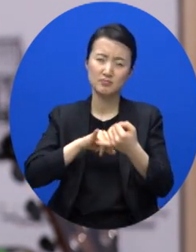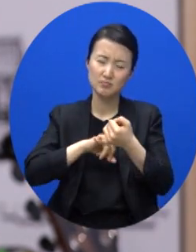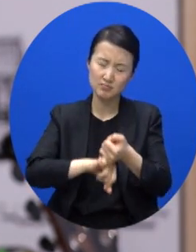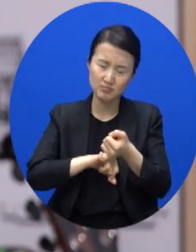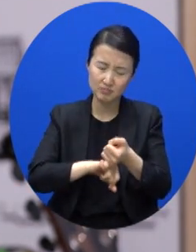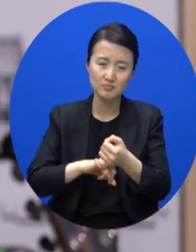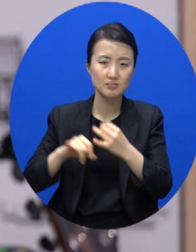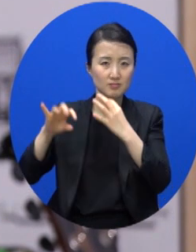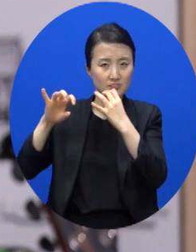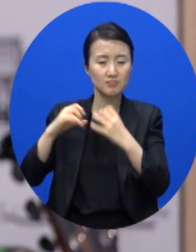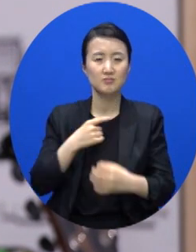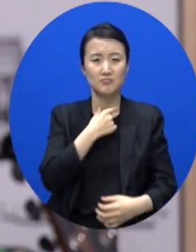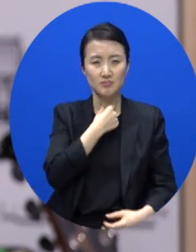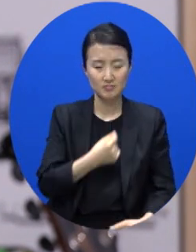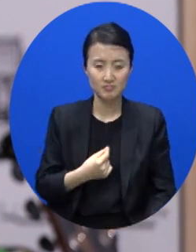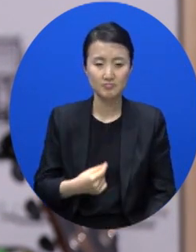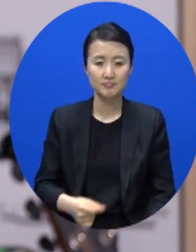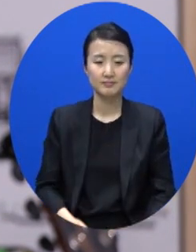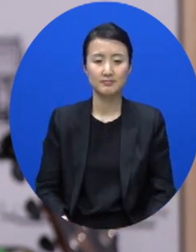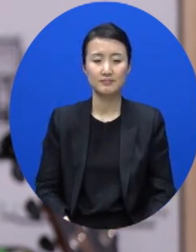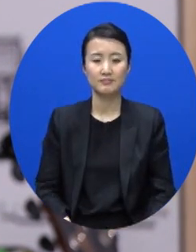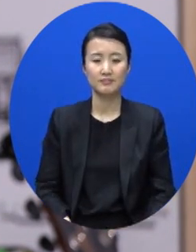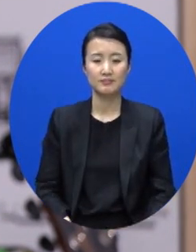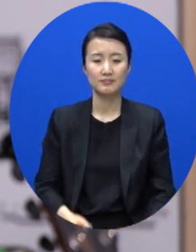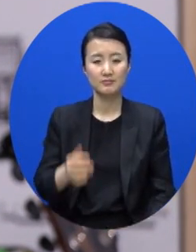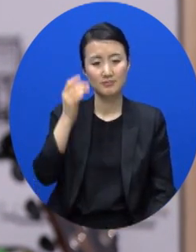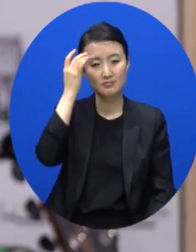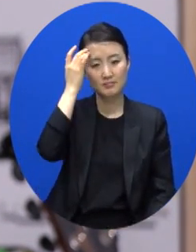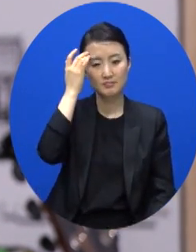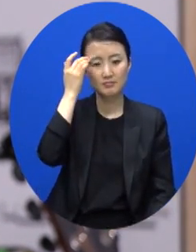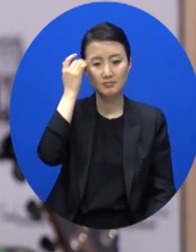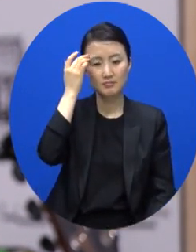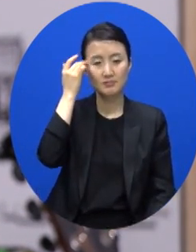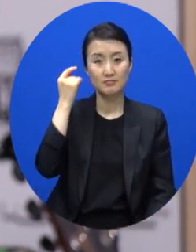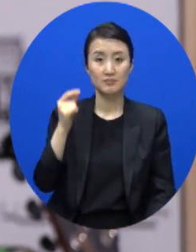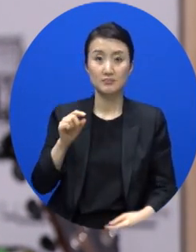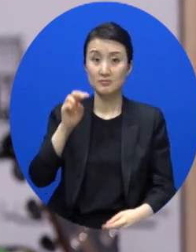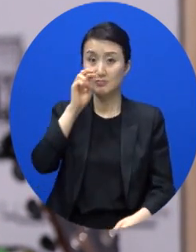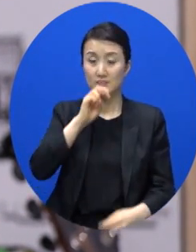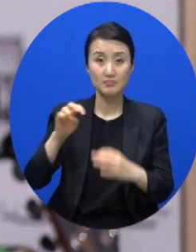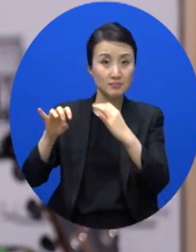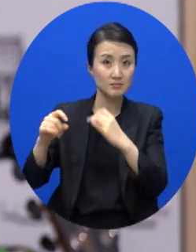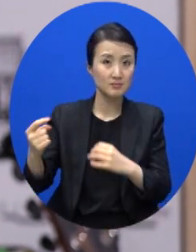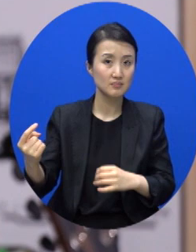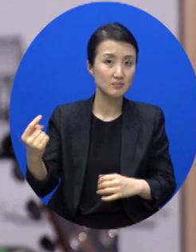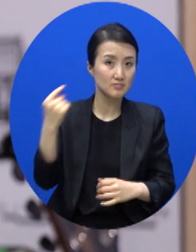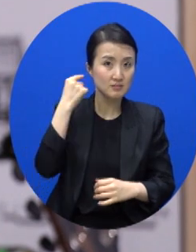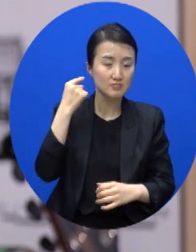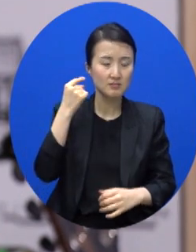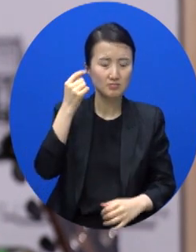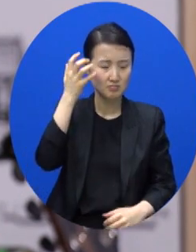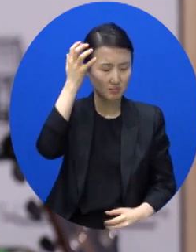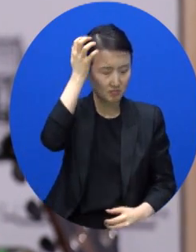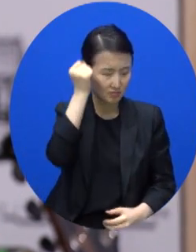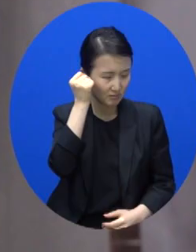제 심장에 이 음악이 너무나 절실했기 때문에